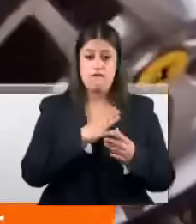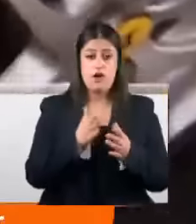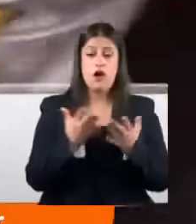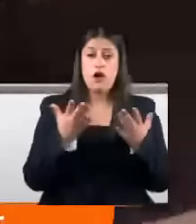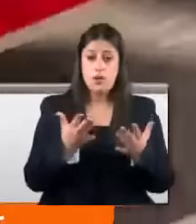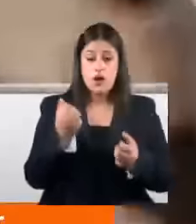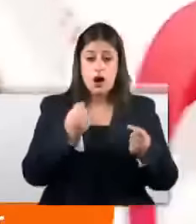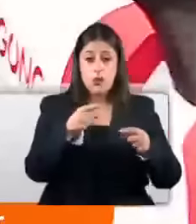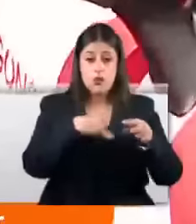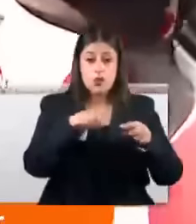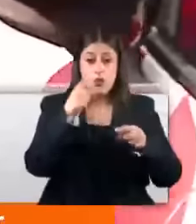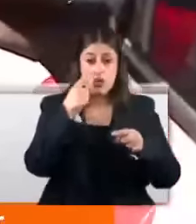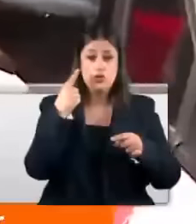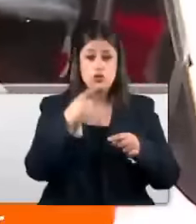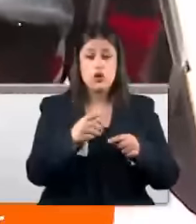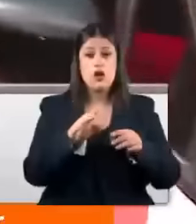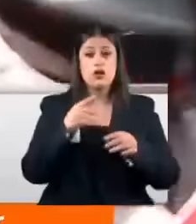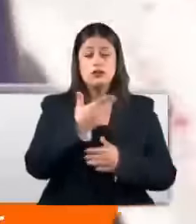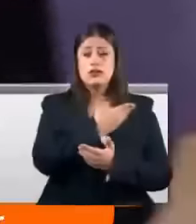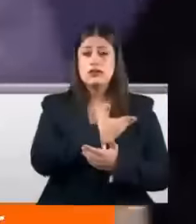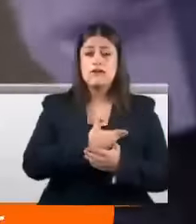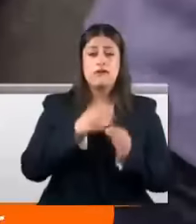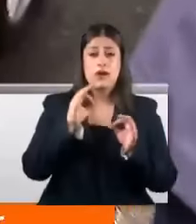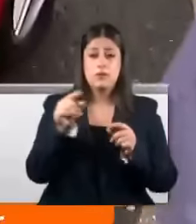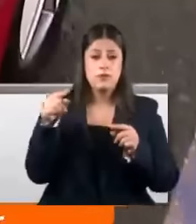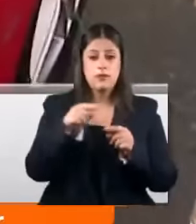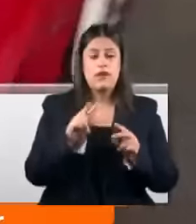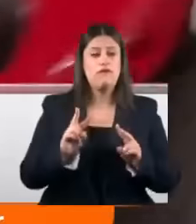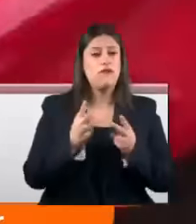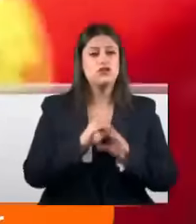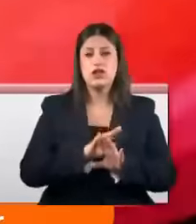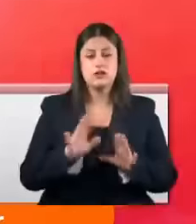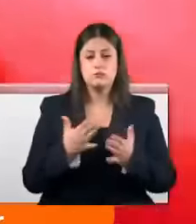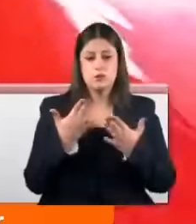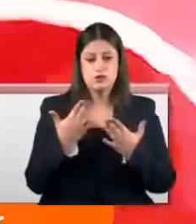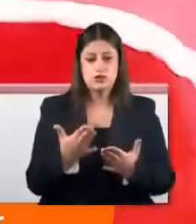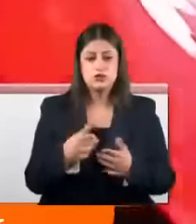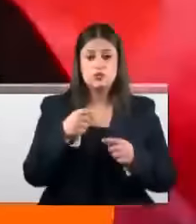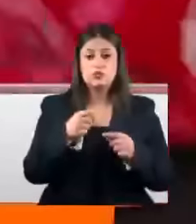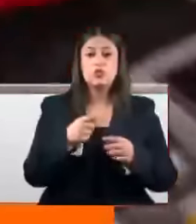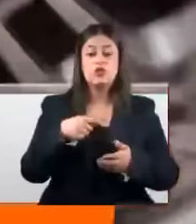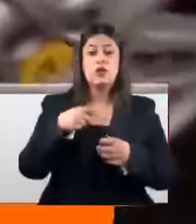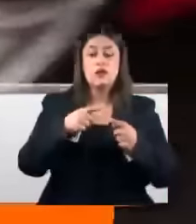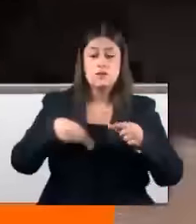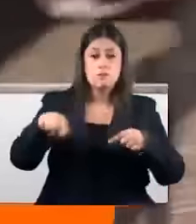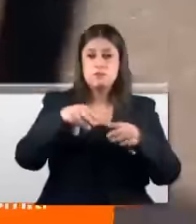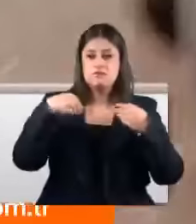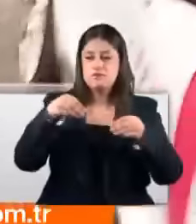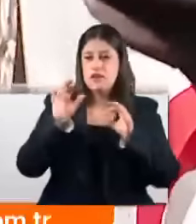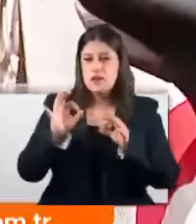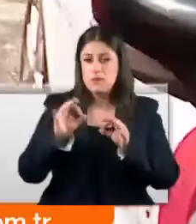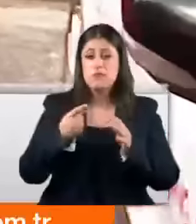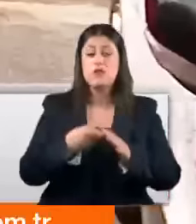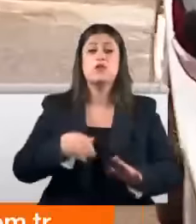araç bu halde olmasına rağmen sevenleri ondan vazgeçmemiş ve piyasa fiyatının yarı fiyatına